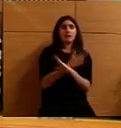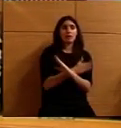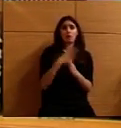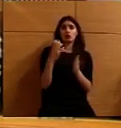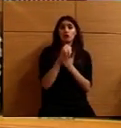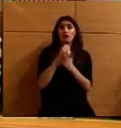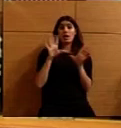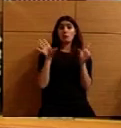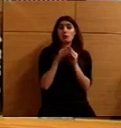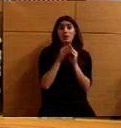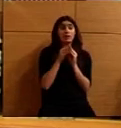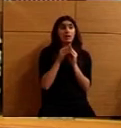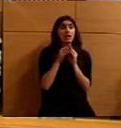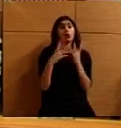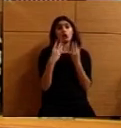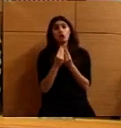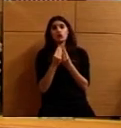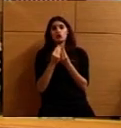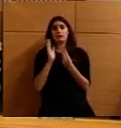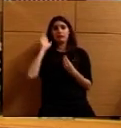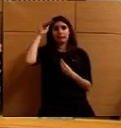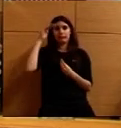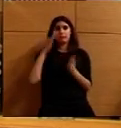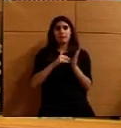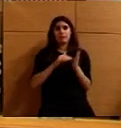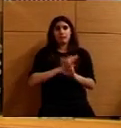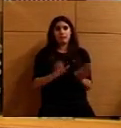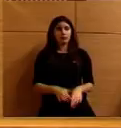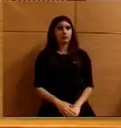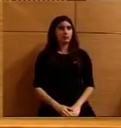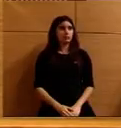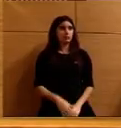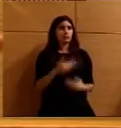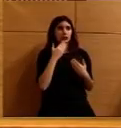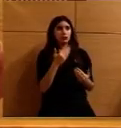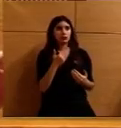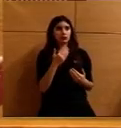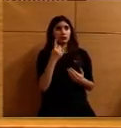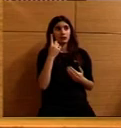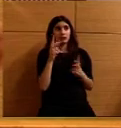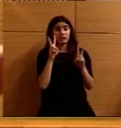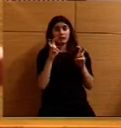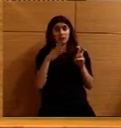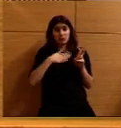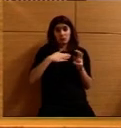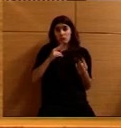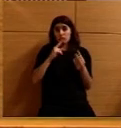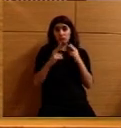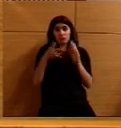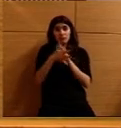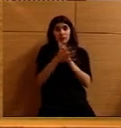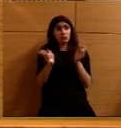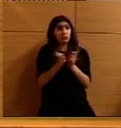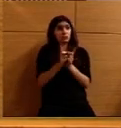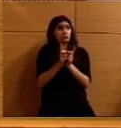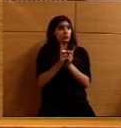tota la província junt a la Generalitat Valenciana. Gràcies. Sí, com aquest tema vaig anar jo, li explico breu.